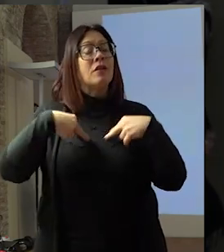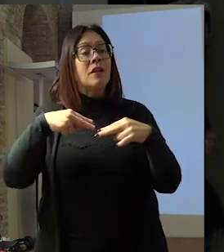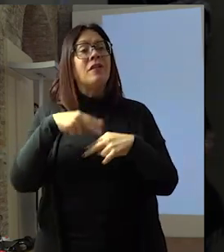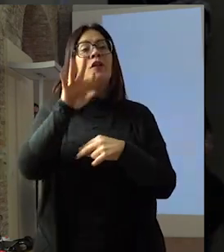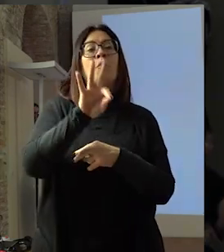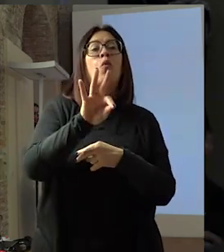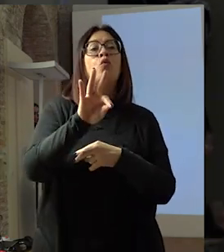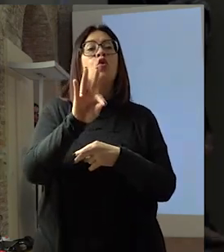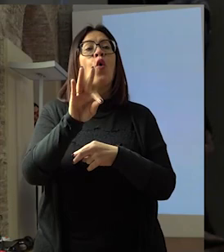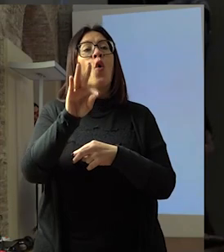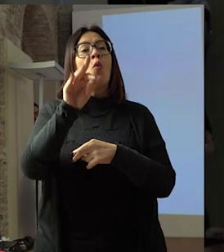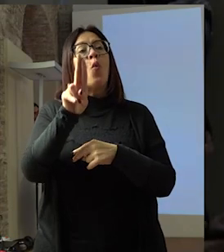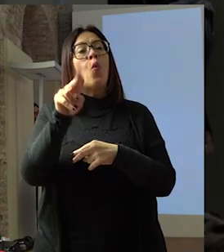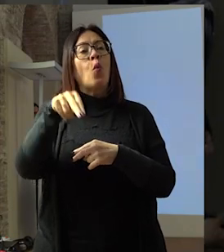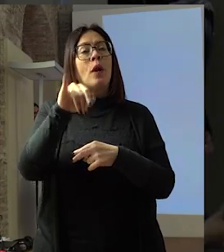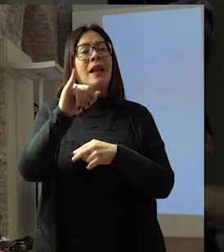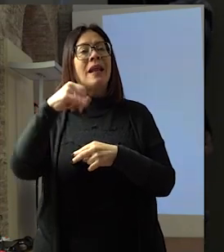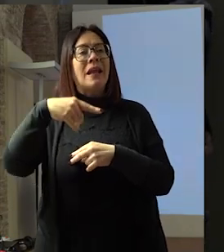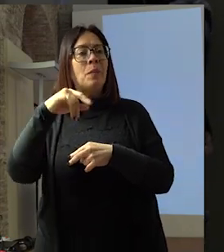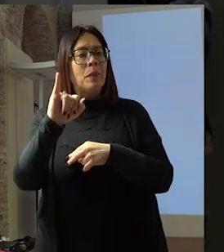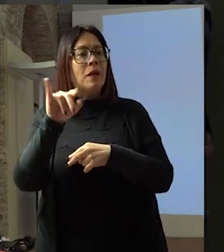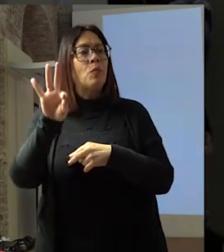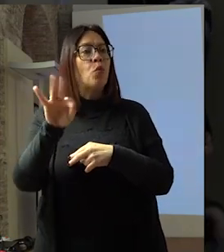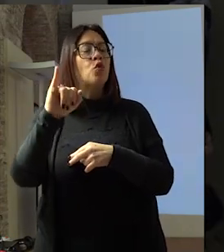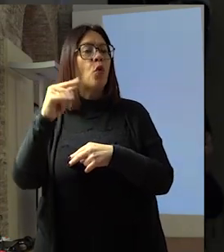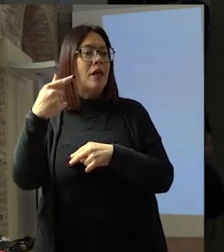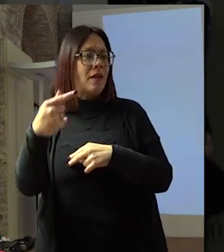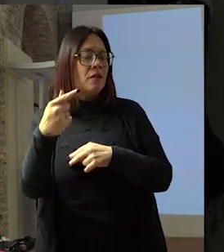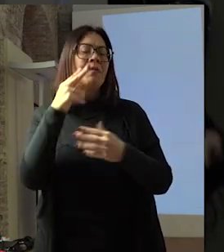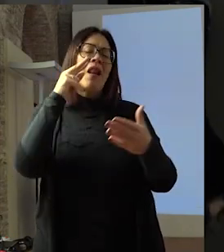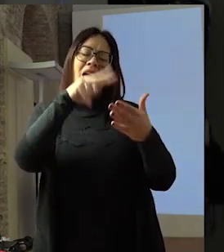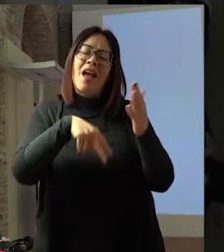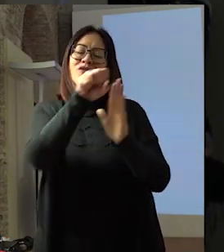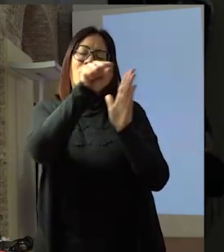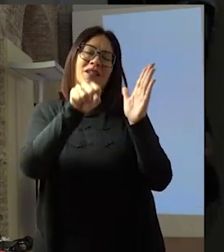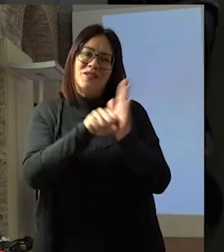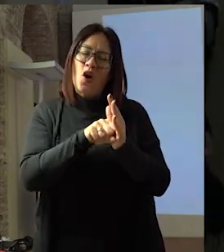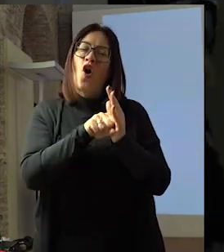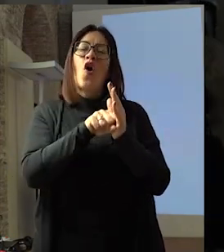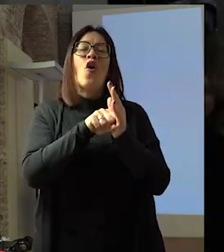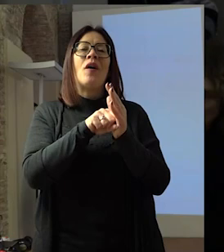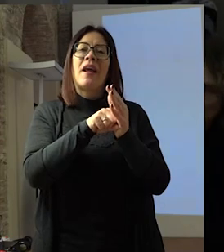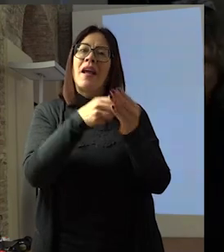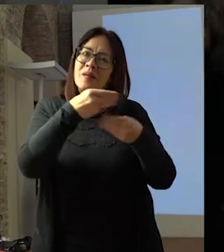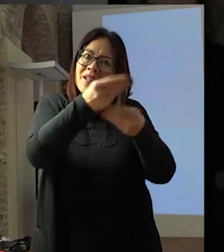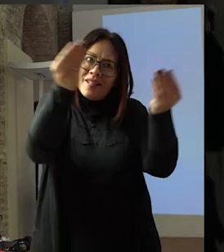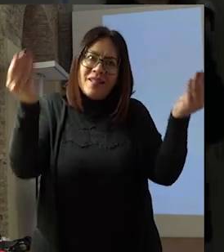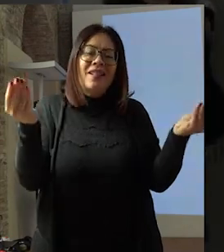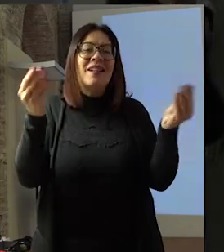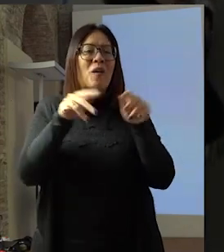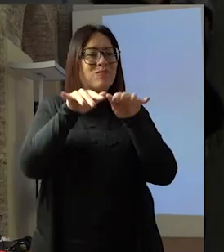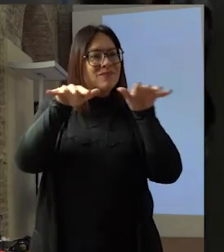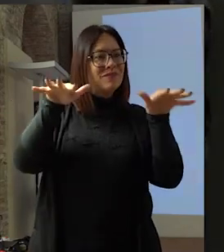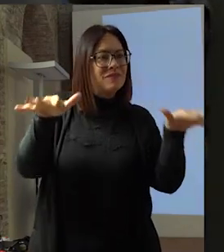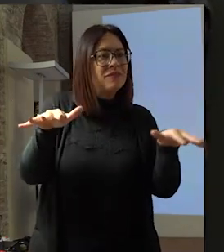progettidivita.unip.it, quindi l'invito è a leggere queste storie, queste narrazioni, e di farle leggere, perché come avete